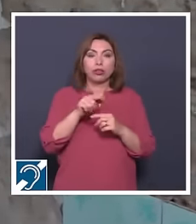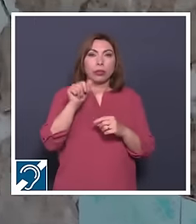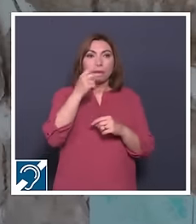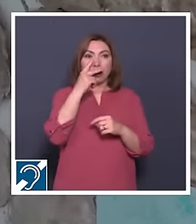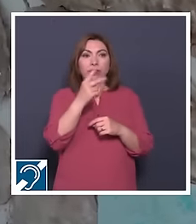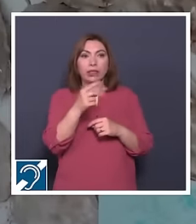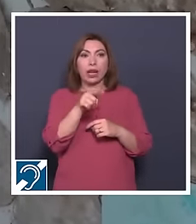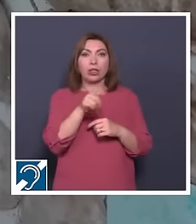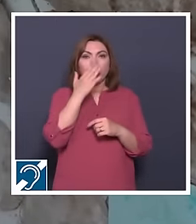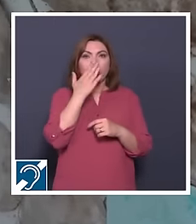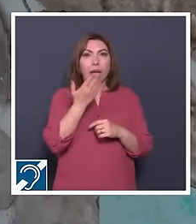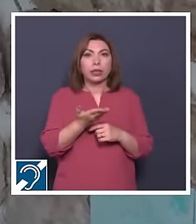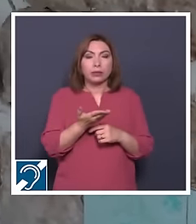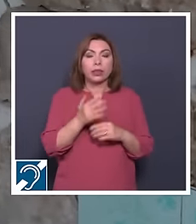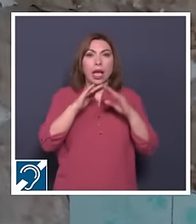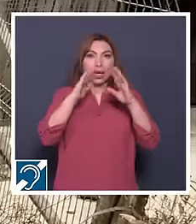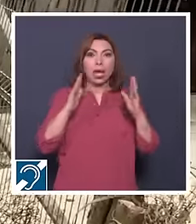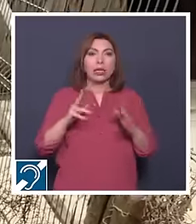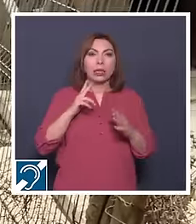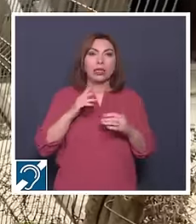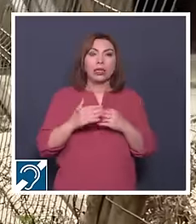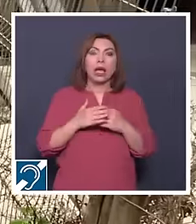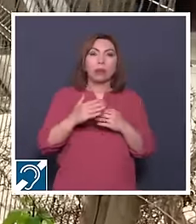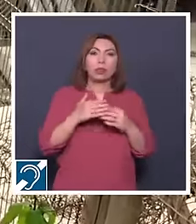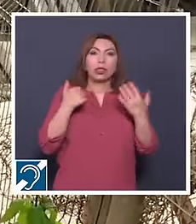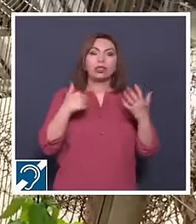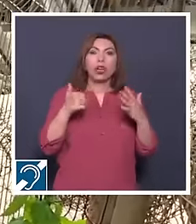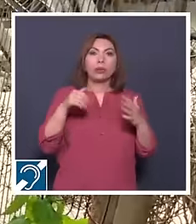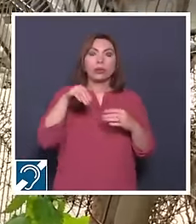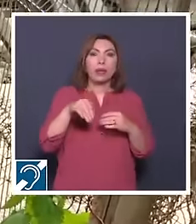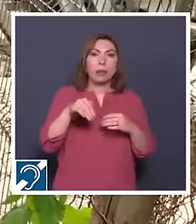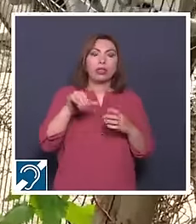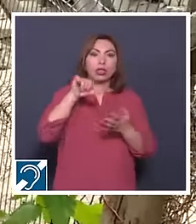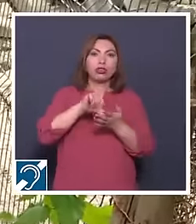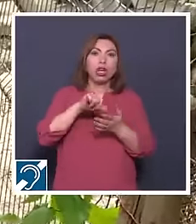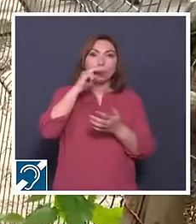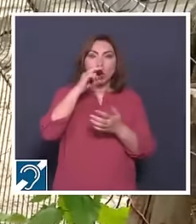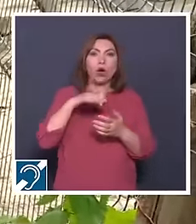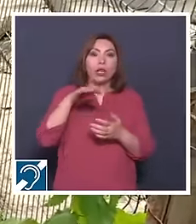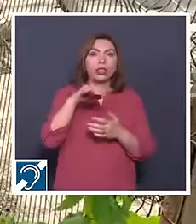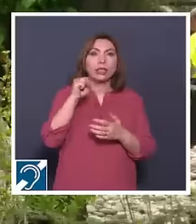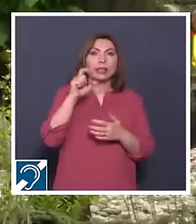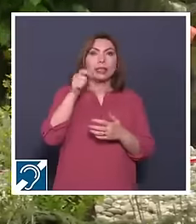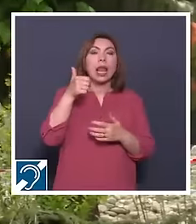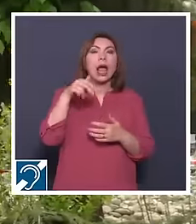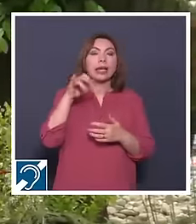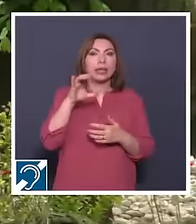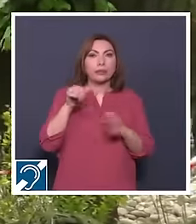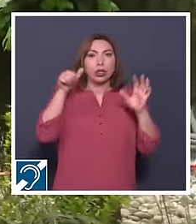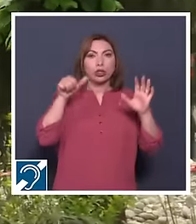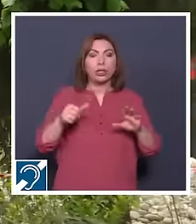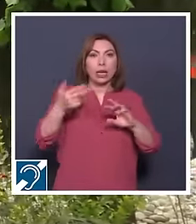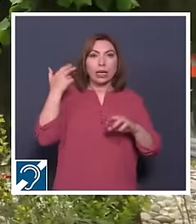prima vedere așa pare. Casa se află la aproximativ 600 de metri de centrul orașului Slănic. Cu 6 luni înainte